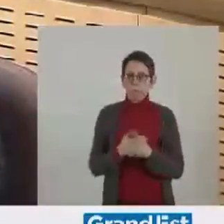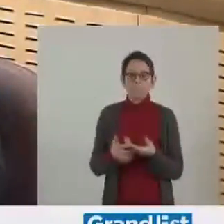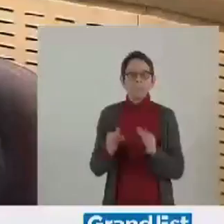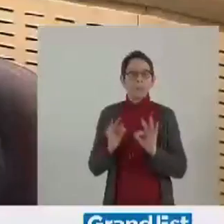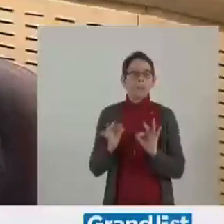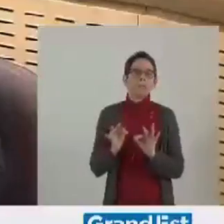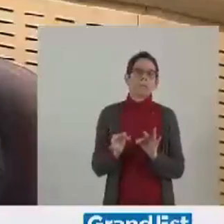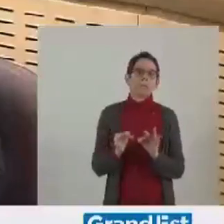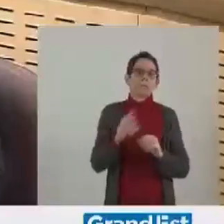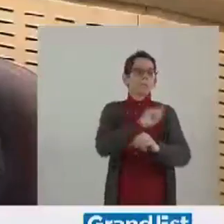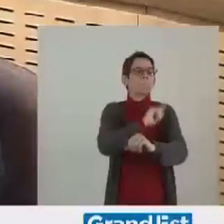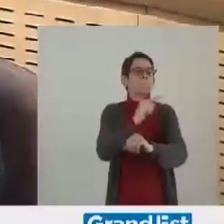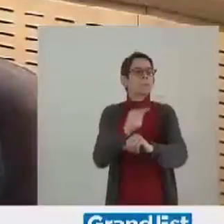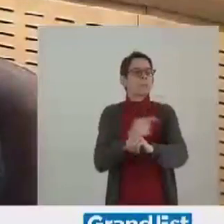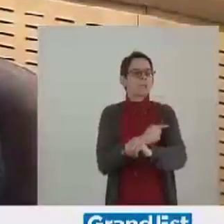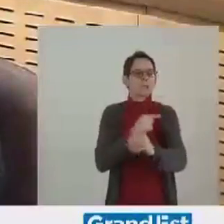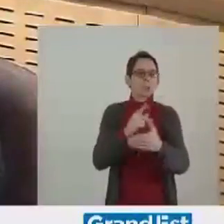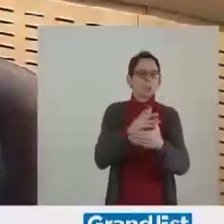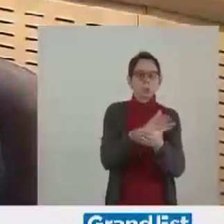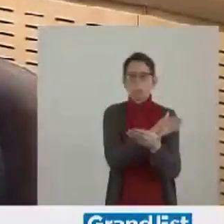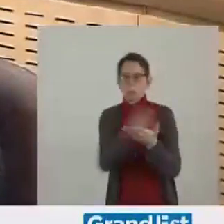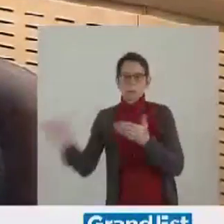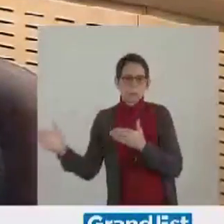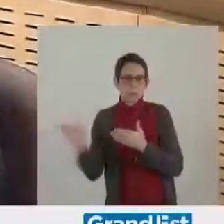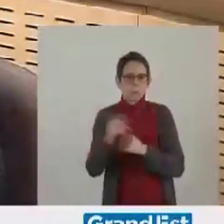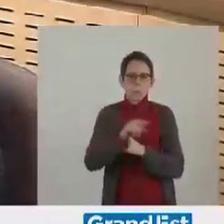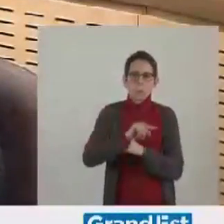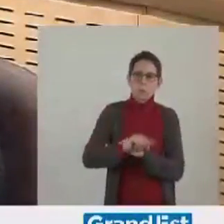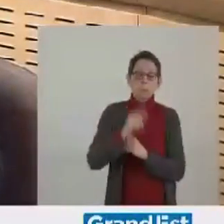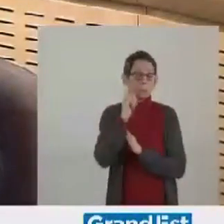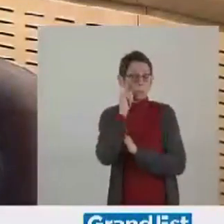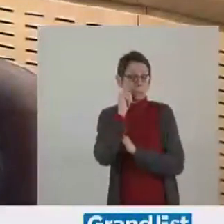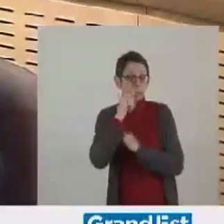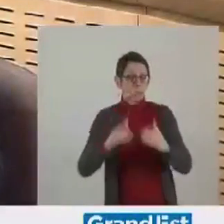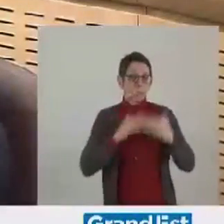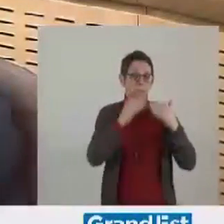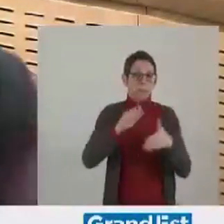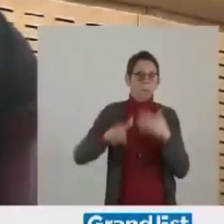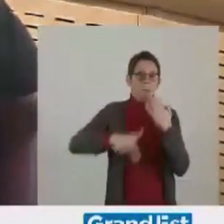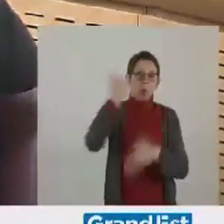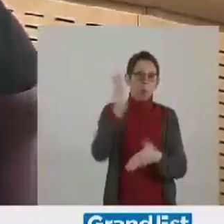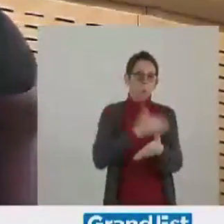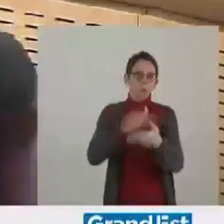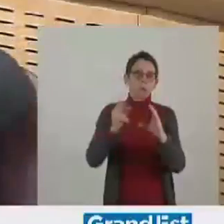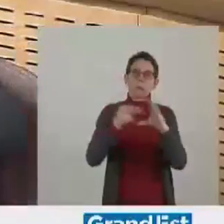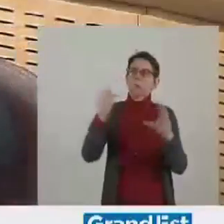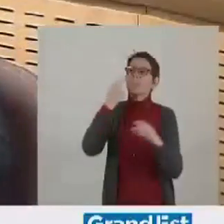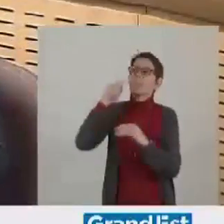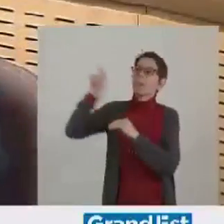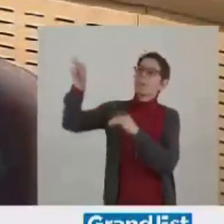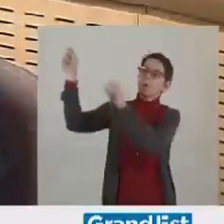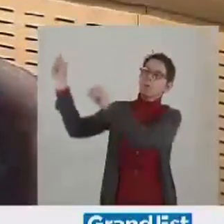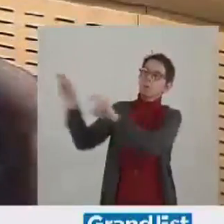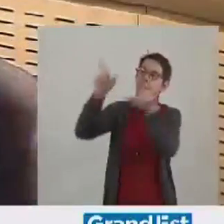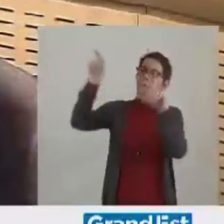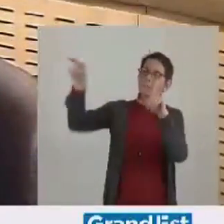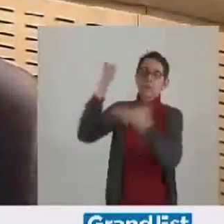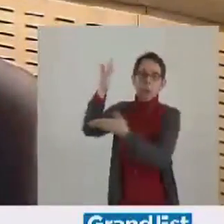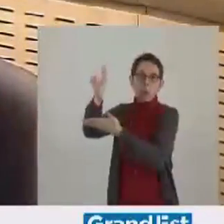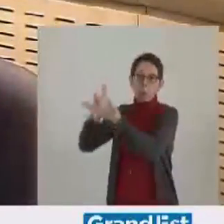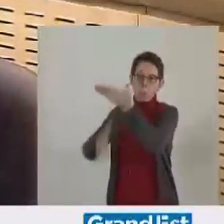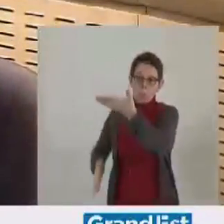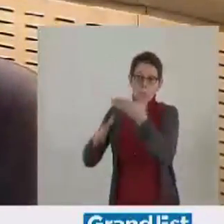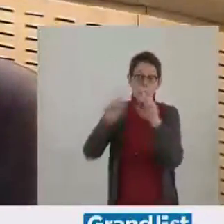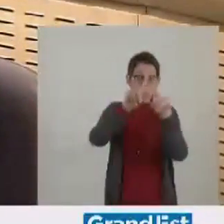énergétique, donc avec un effort en termes d'investissement de près de 12 millions d'euros. Là, on voit que ça représente quasiment la moitié du budget